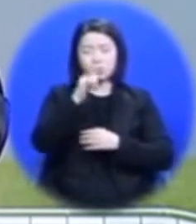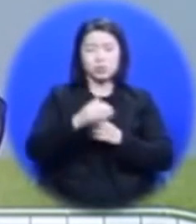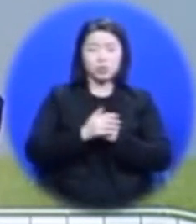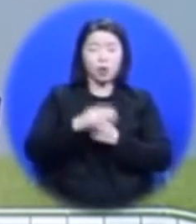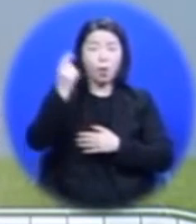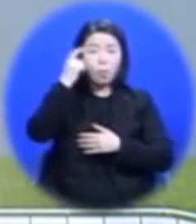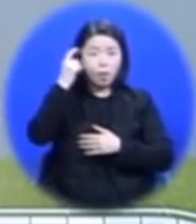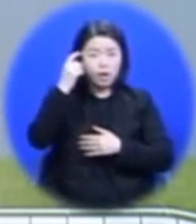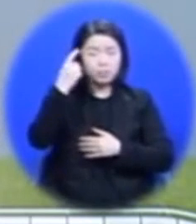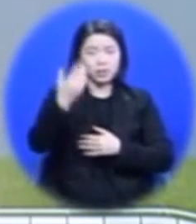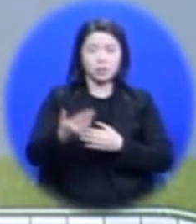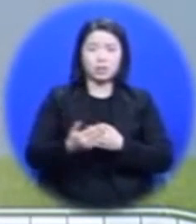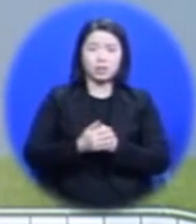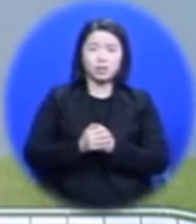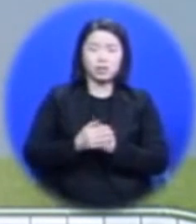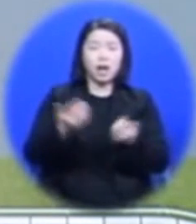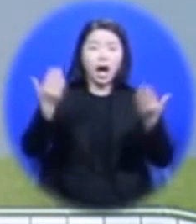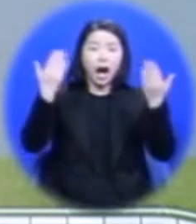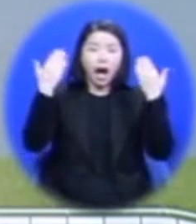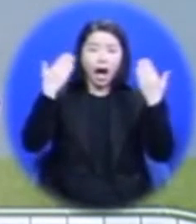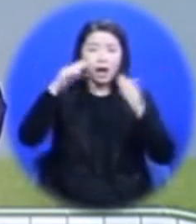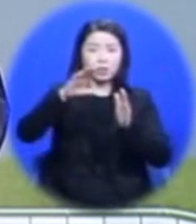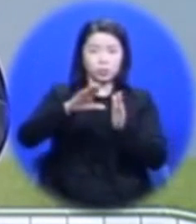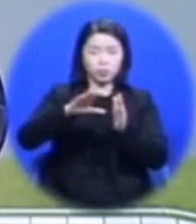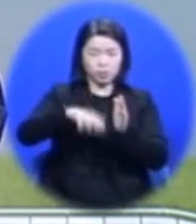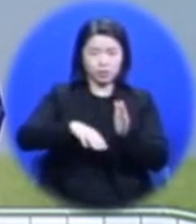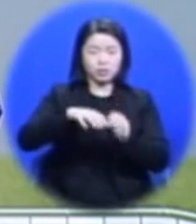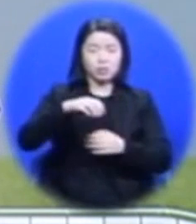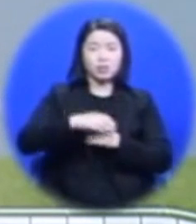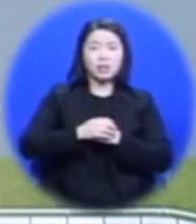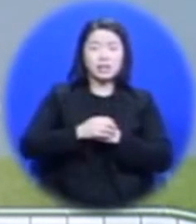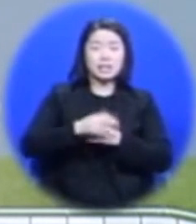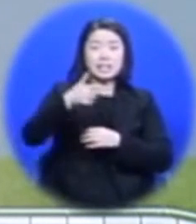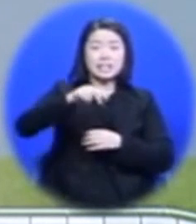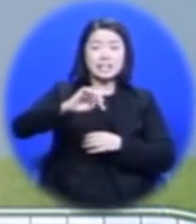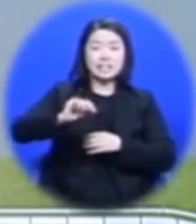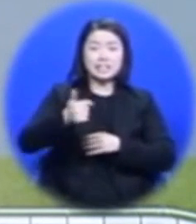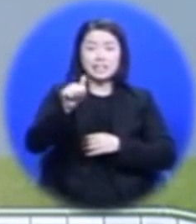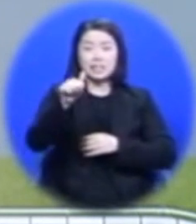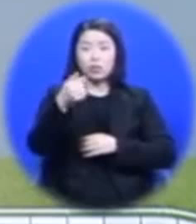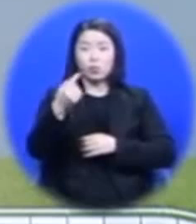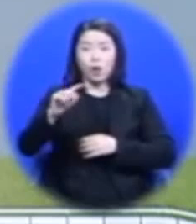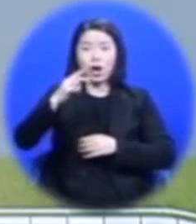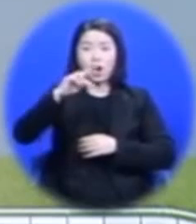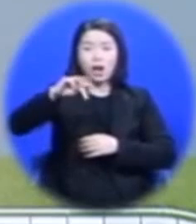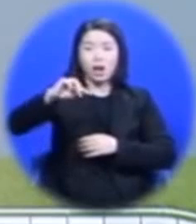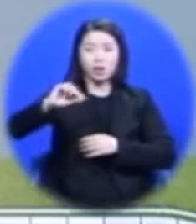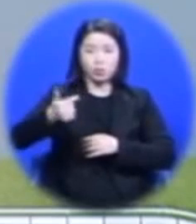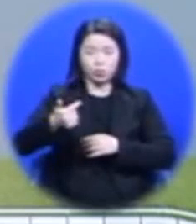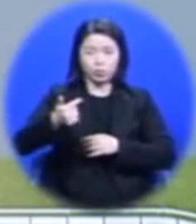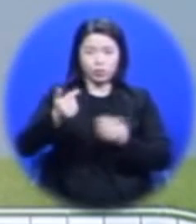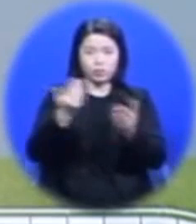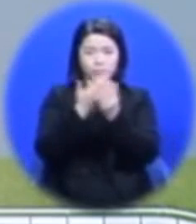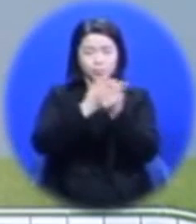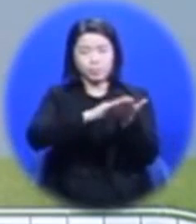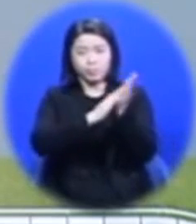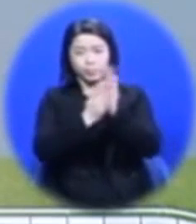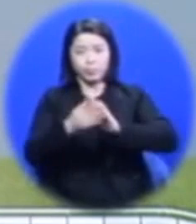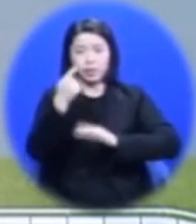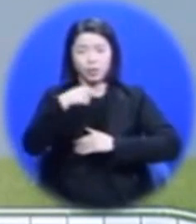왜 그렇죠? 학교에서 진화론이 과학적인 사실이라고 가르치기 시작했던